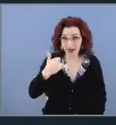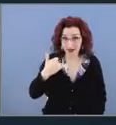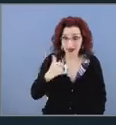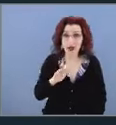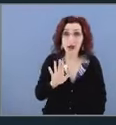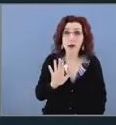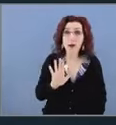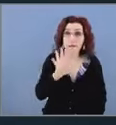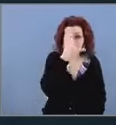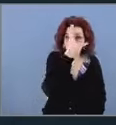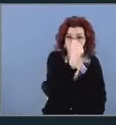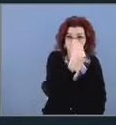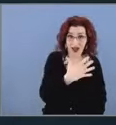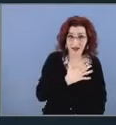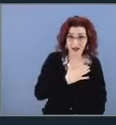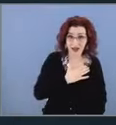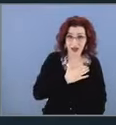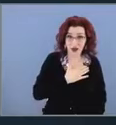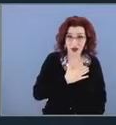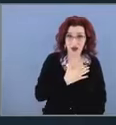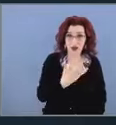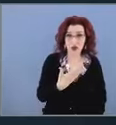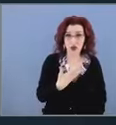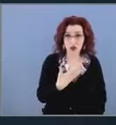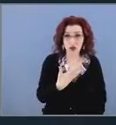i 5 Atenei